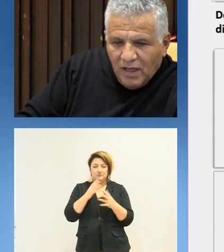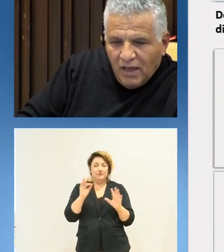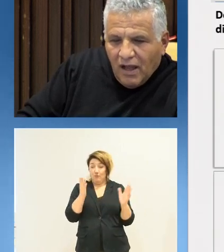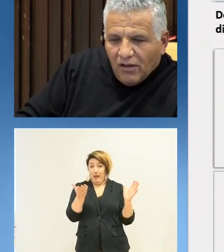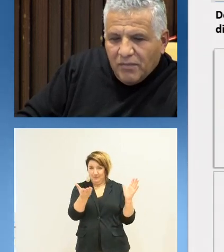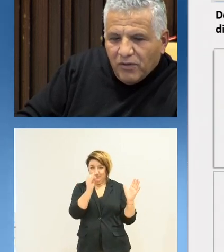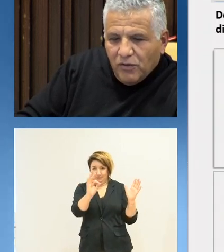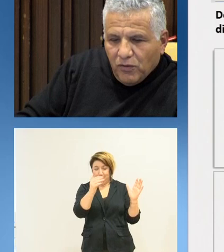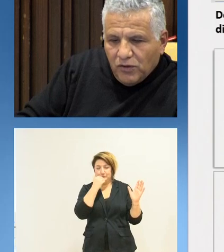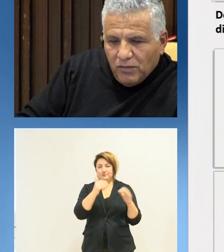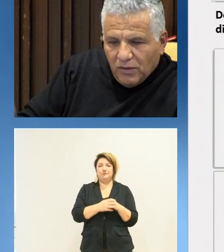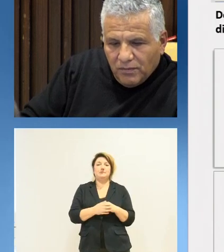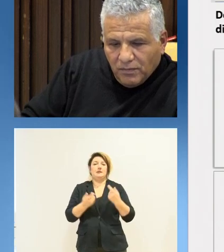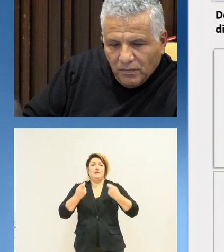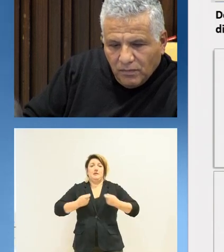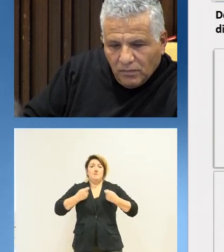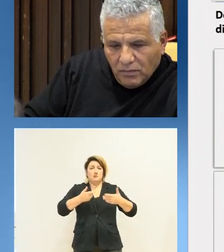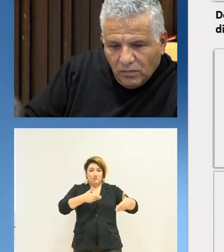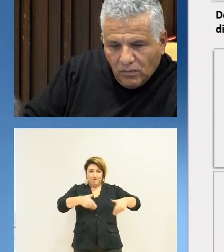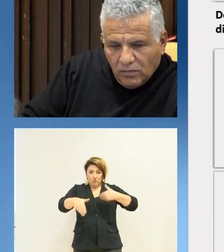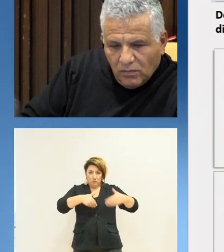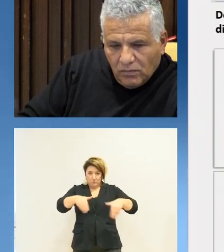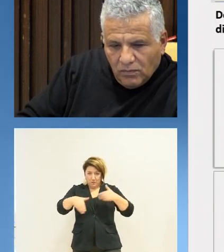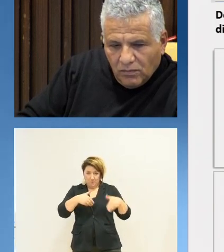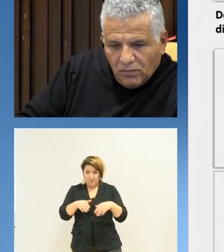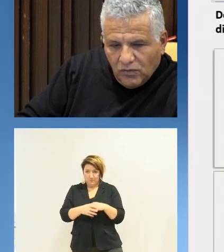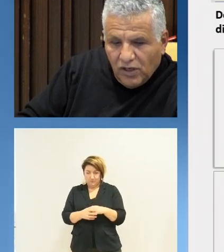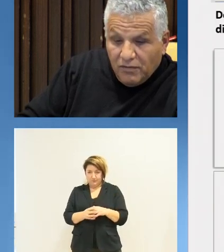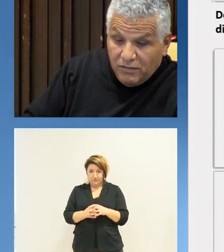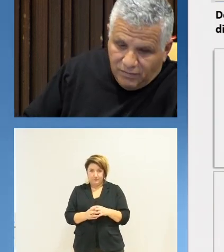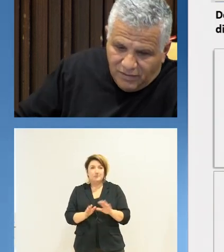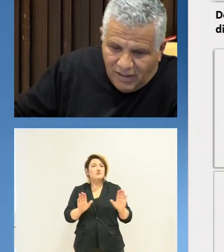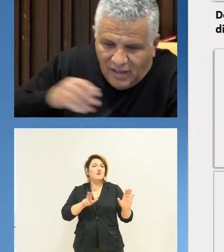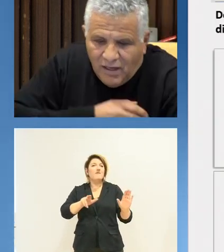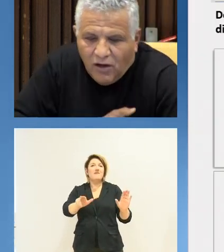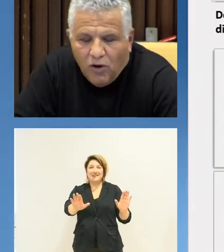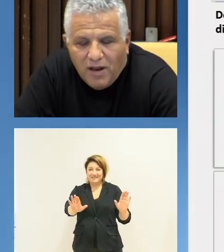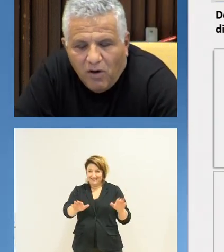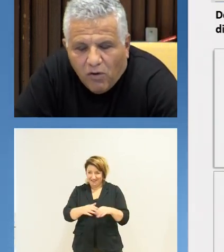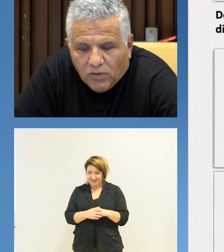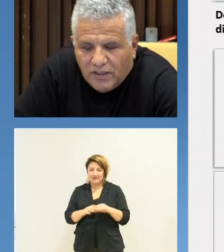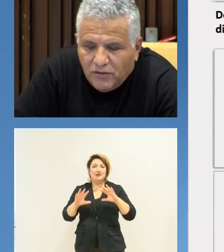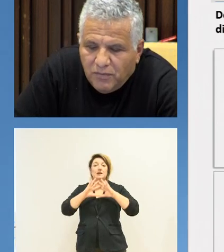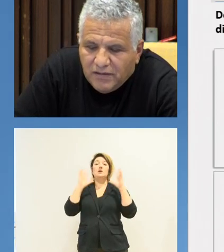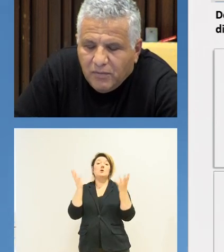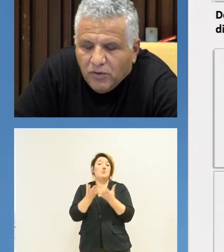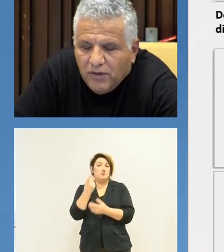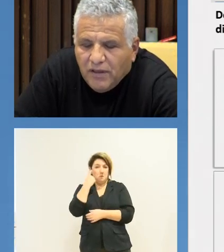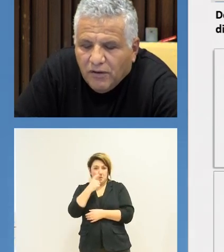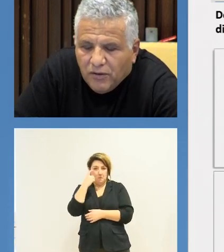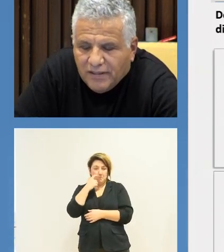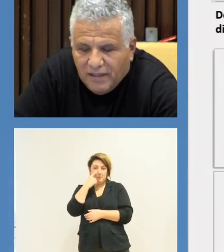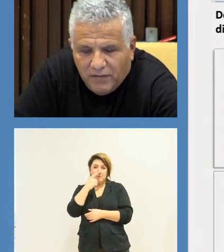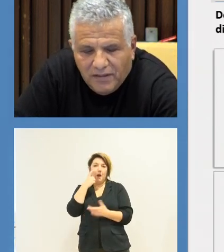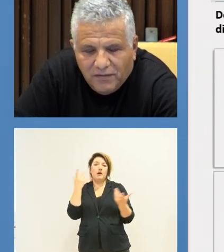en dépenses de fonctionnement j'arrive globalement on constate une baisse des produits